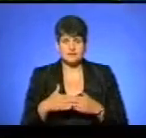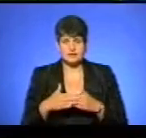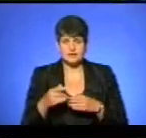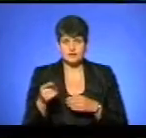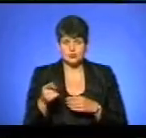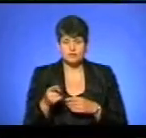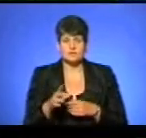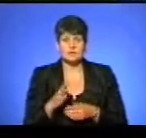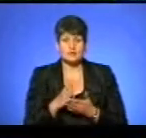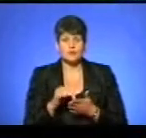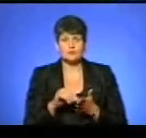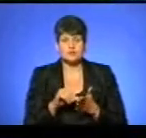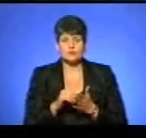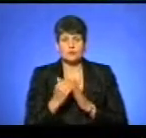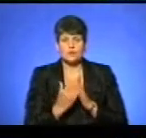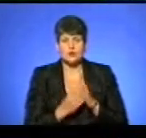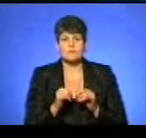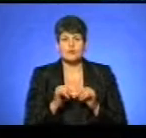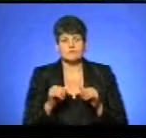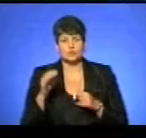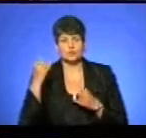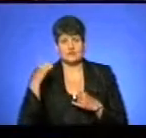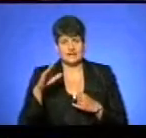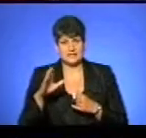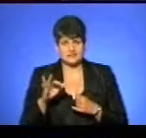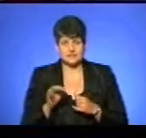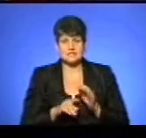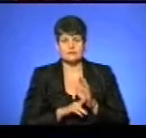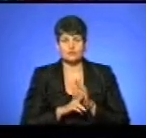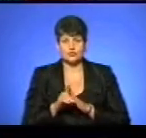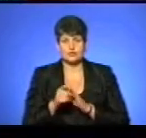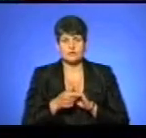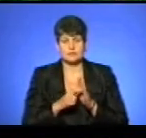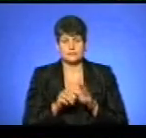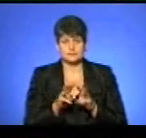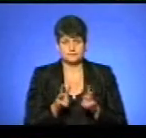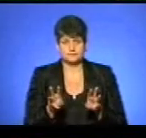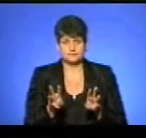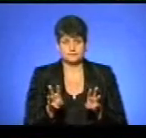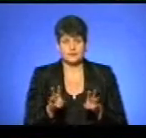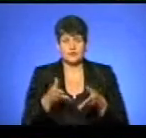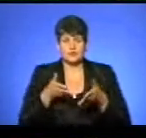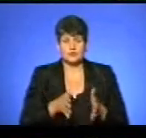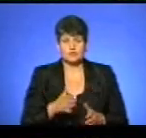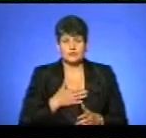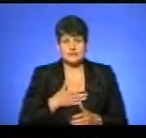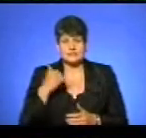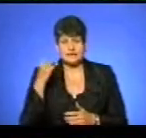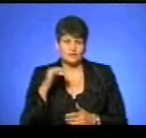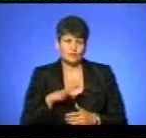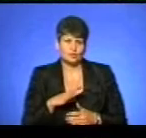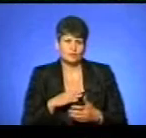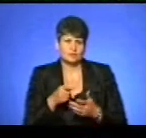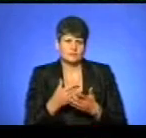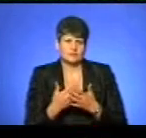Тернополя, стала учасницею програми з розвитку тваринництва, започаткованої Кабміном. Вродилася в нас теля. Десь йому було,